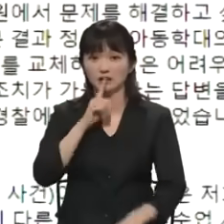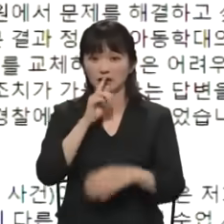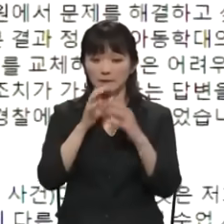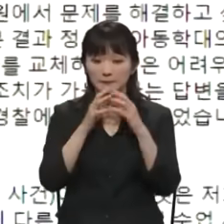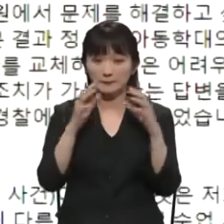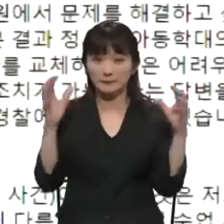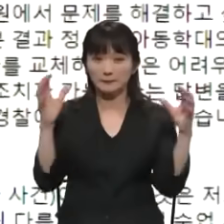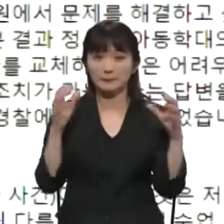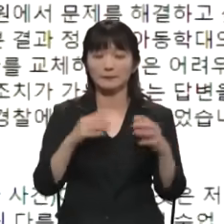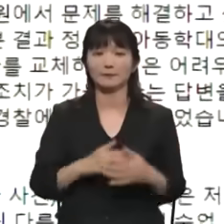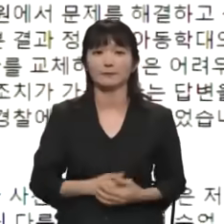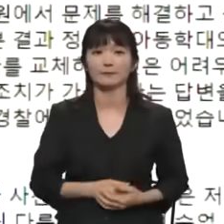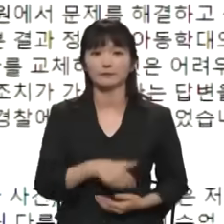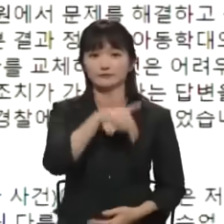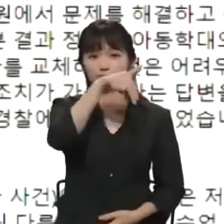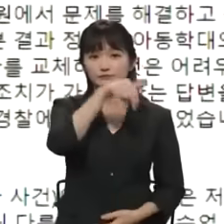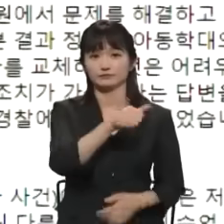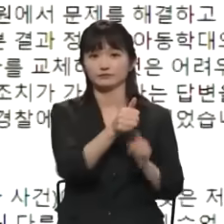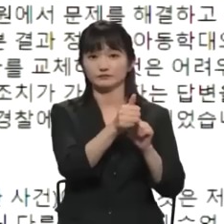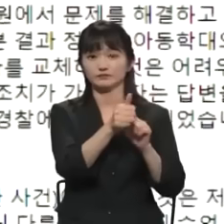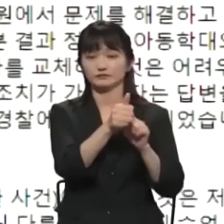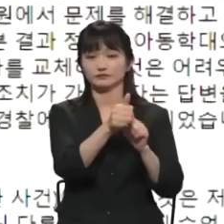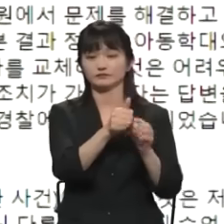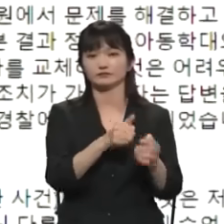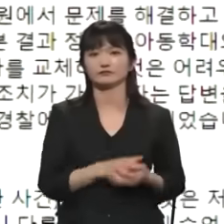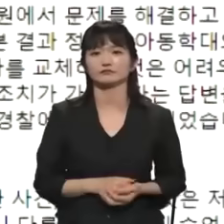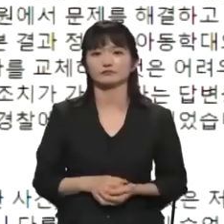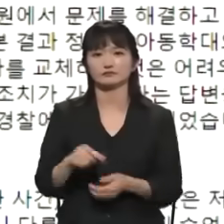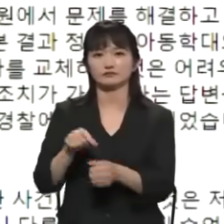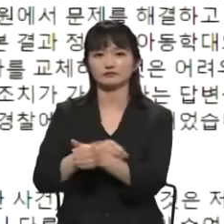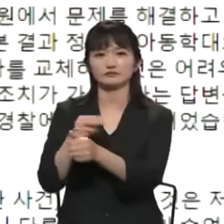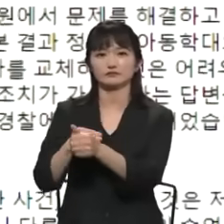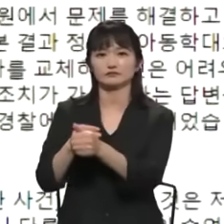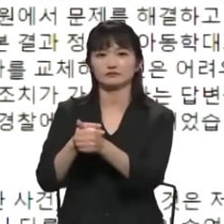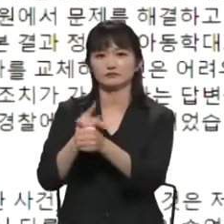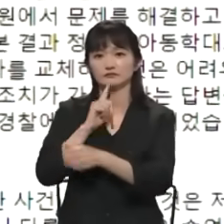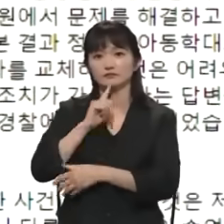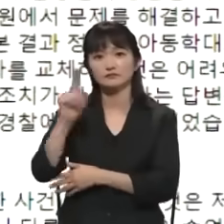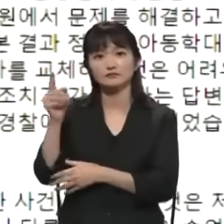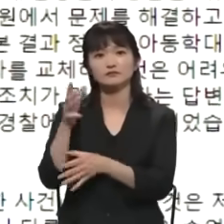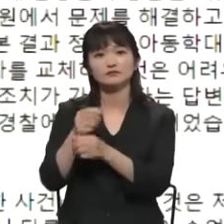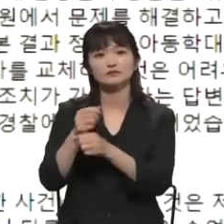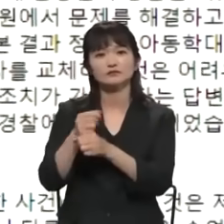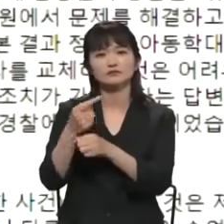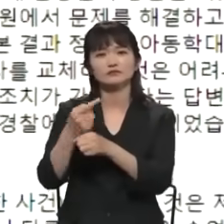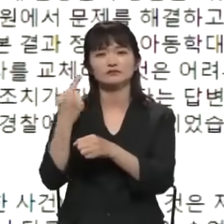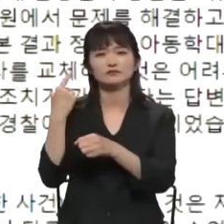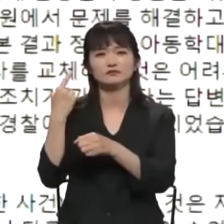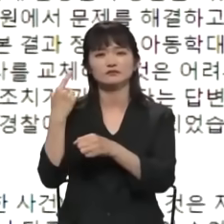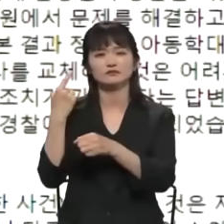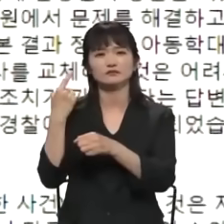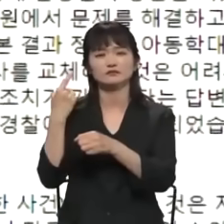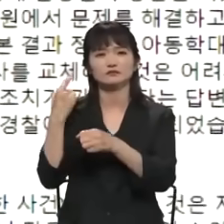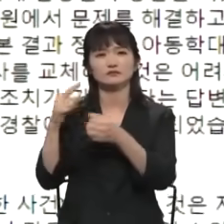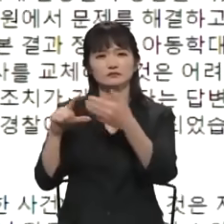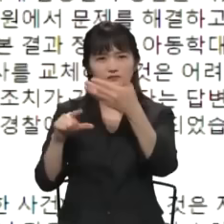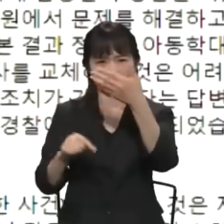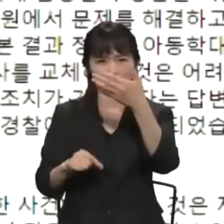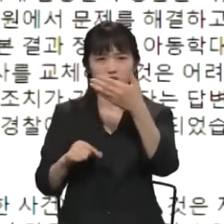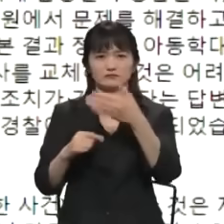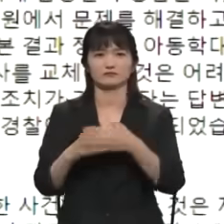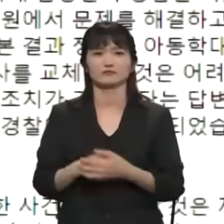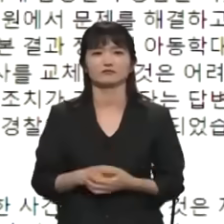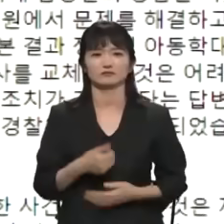되고 있는데이 주호민씨 측이 특수교사 a씨를 신고한게 지난 9월이라고 해요 근데 원래이 아들이